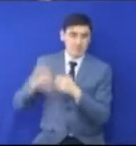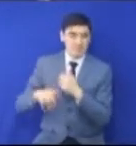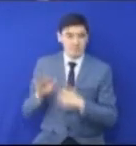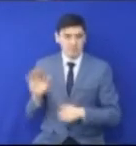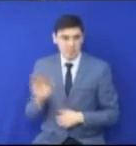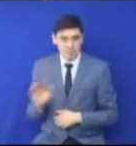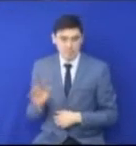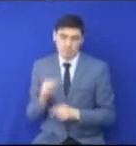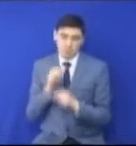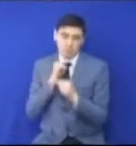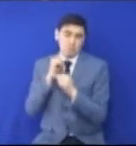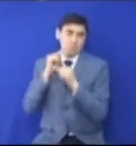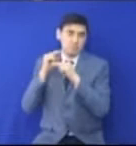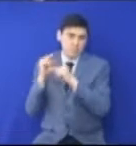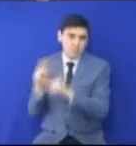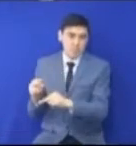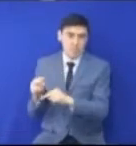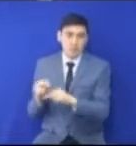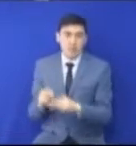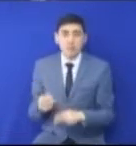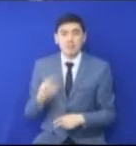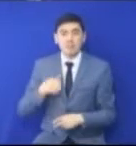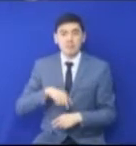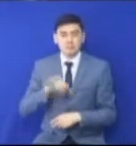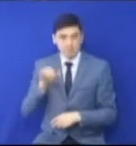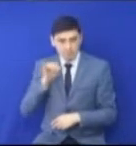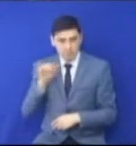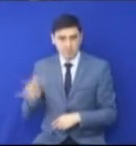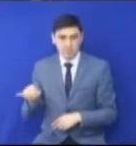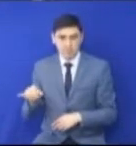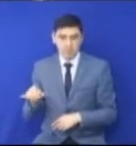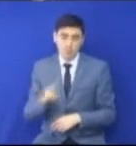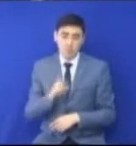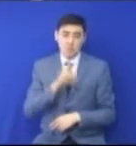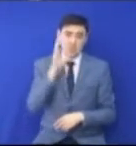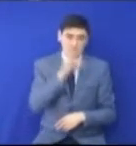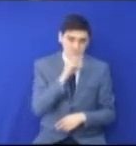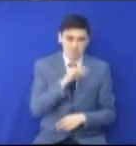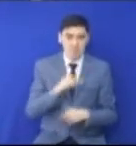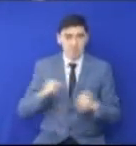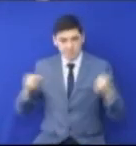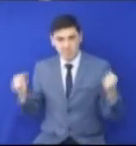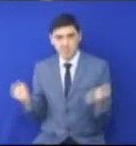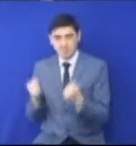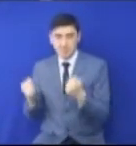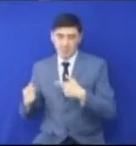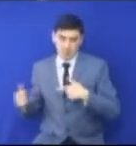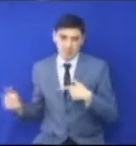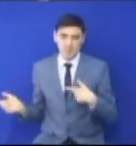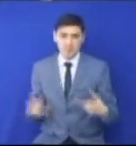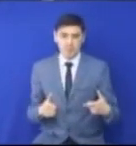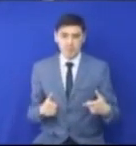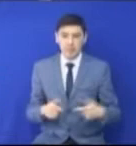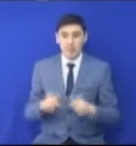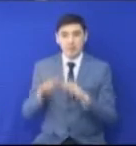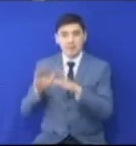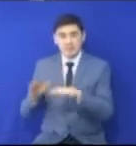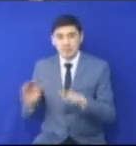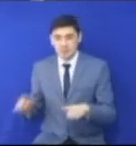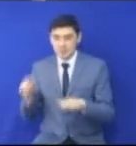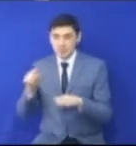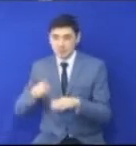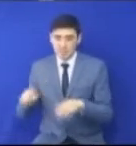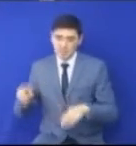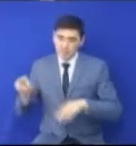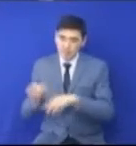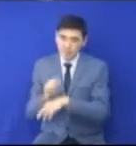тыс қалдырмау мақсатында балалар үйіне келуді жөн санадық. Әрдайым қолымыздан келгенше қолдау көрсетуге әзірміз. Балалар үйінде тәрбиеленіп жатқан